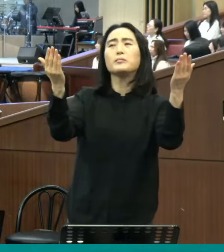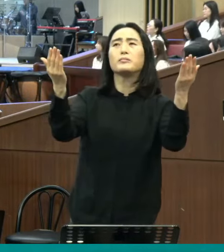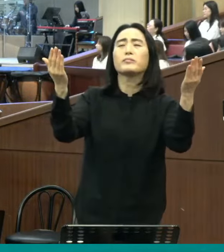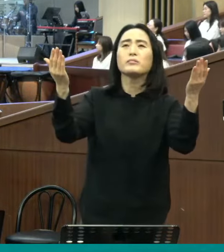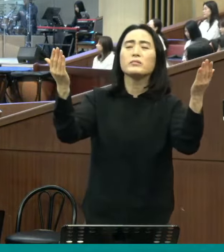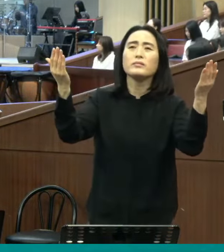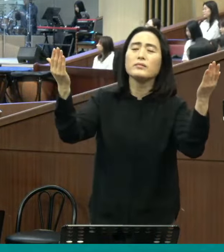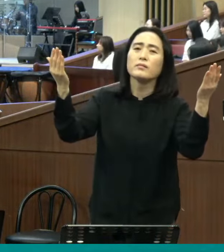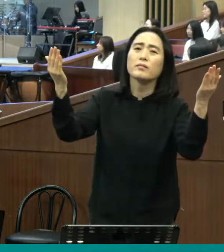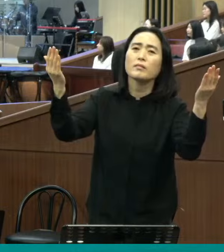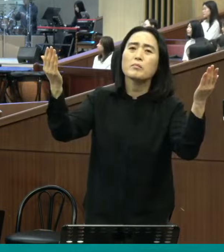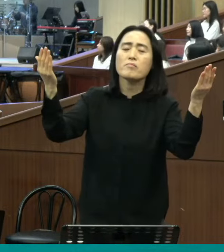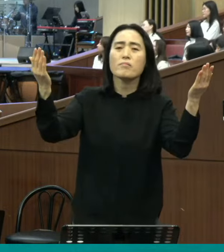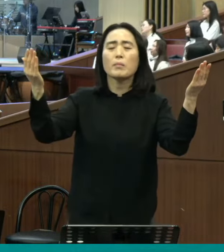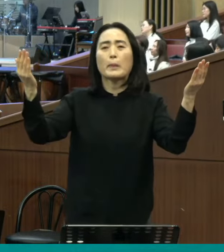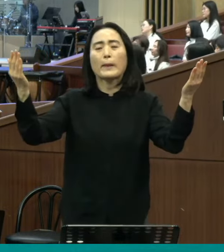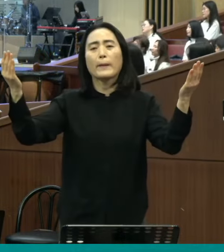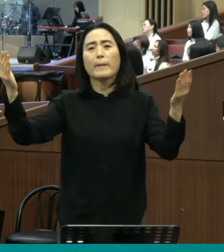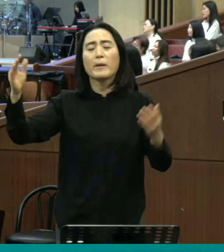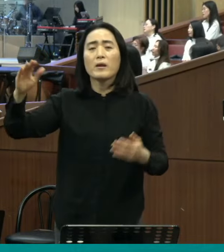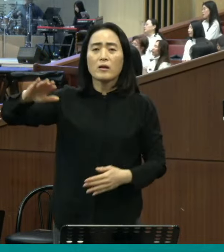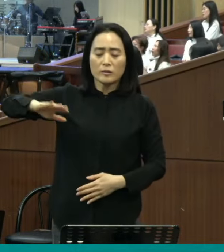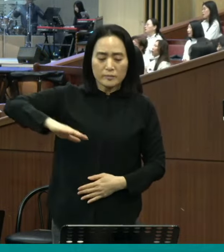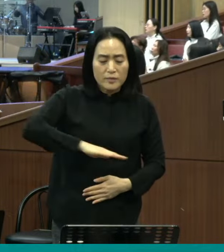우리 주는 위대하시며